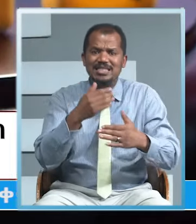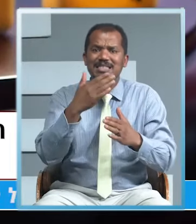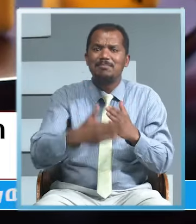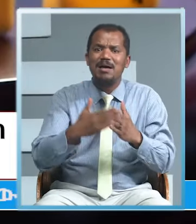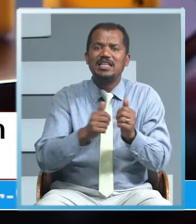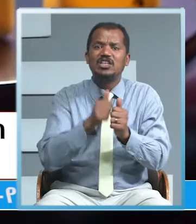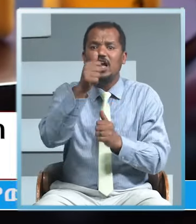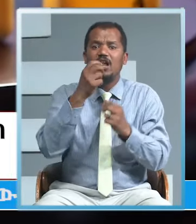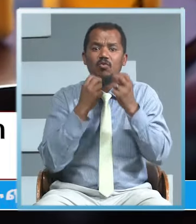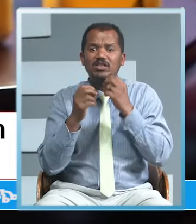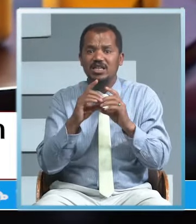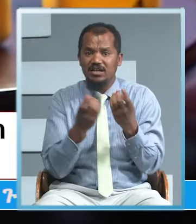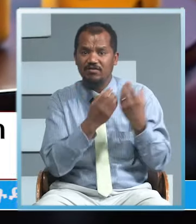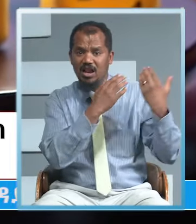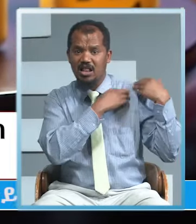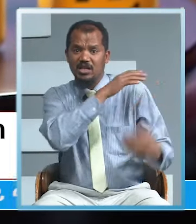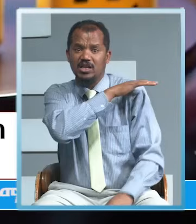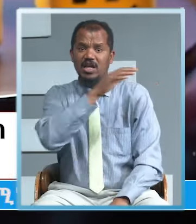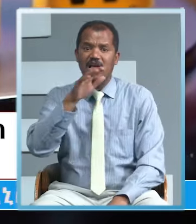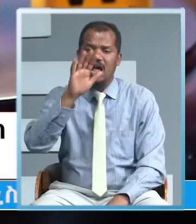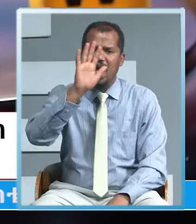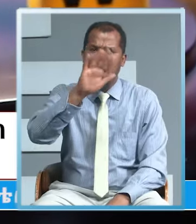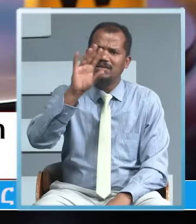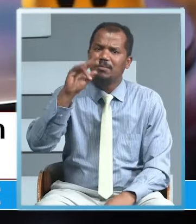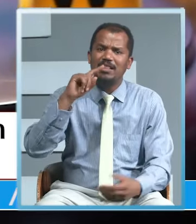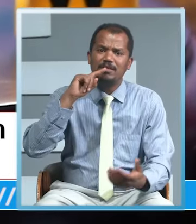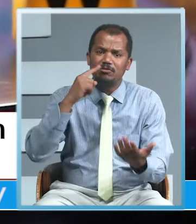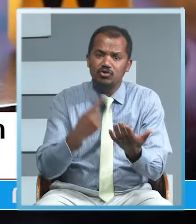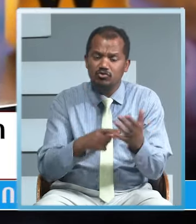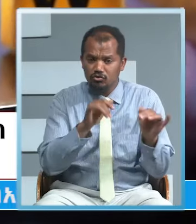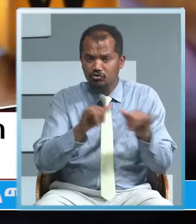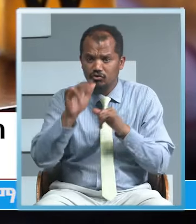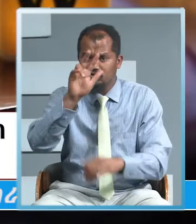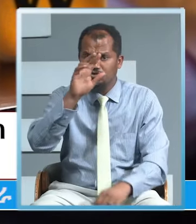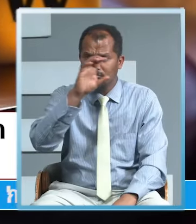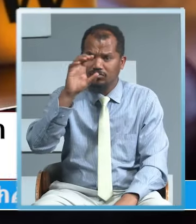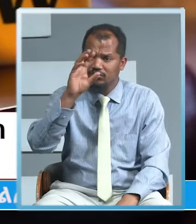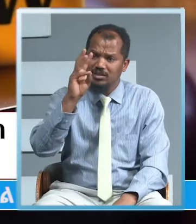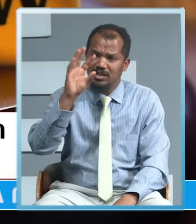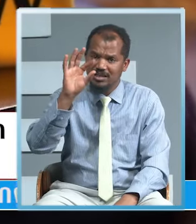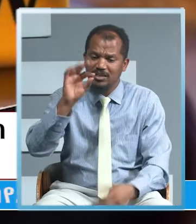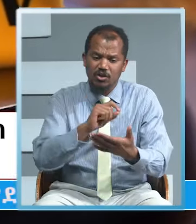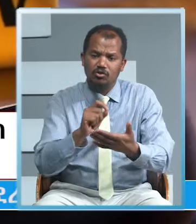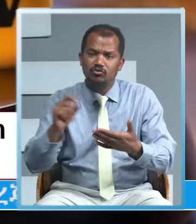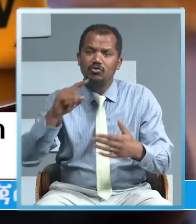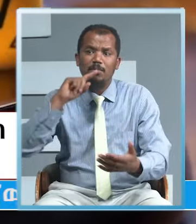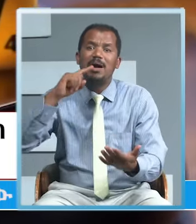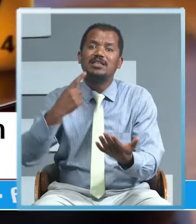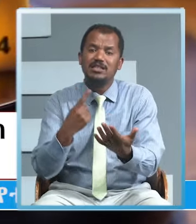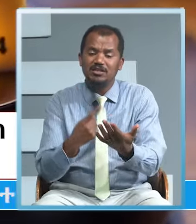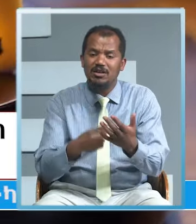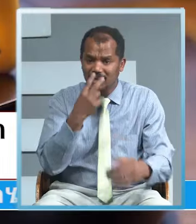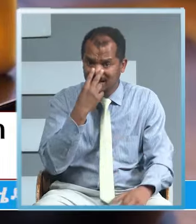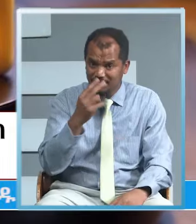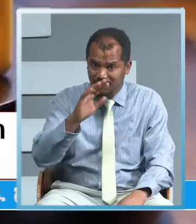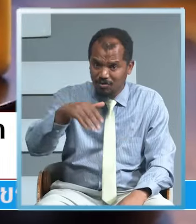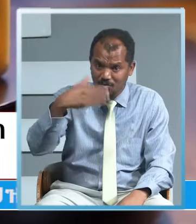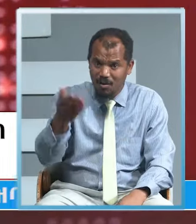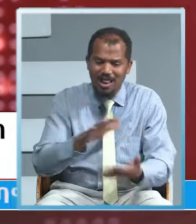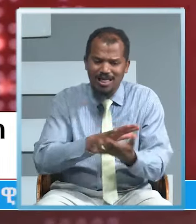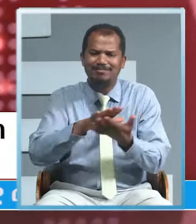የወንጀል ጉዳዮች ክፍል ዳይሬክቶሬት ጀነራል 57 ምስክሮችን እንዲሁም 369 የጽሑፍ ማስረጃዎችን ከተመለከተ